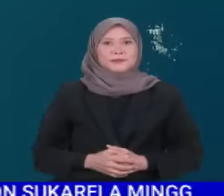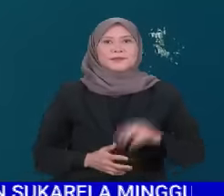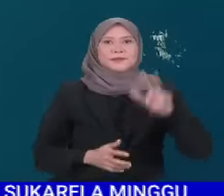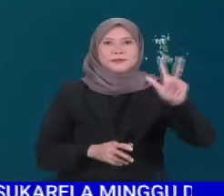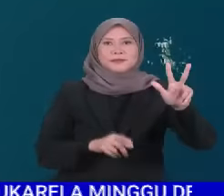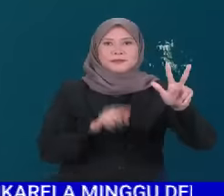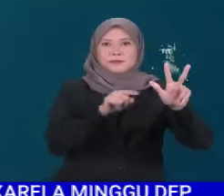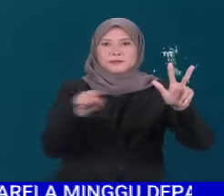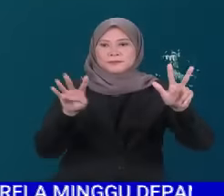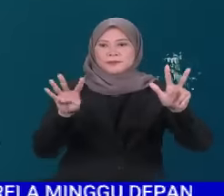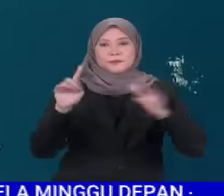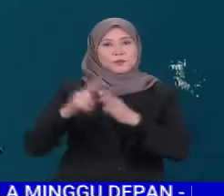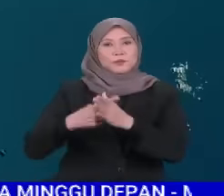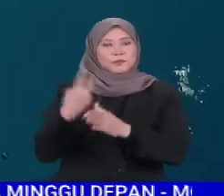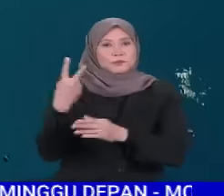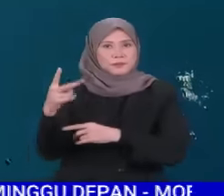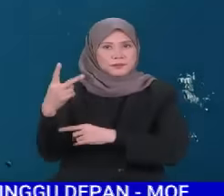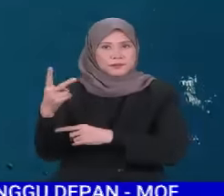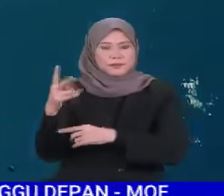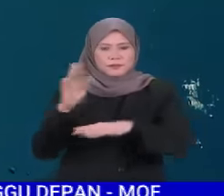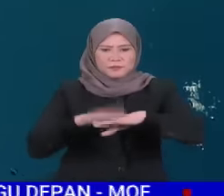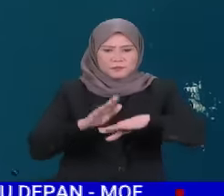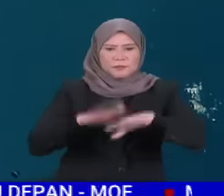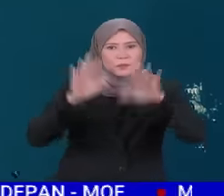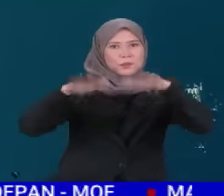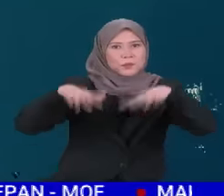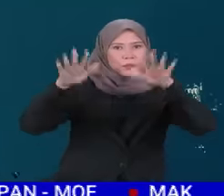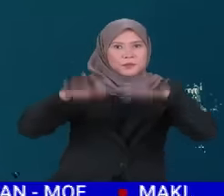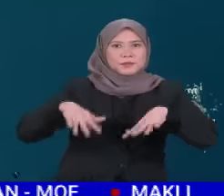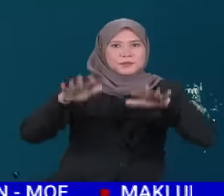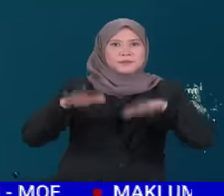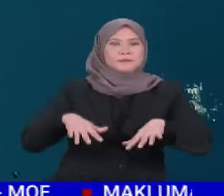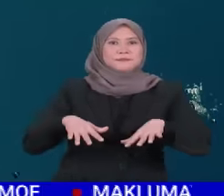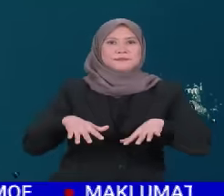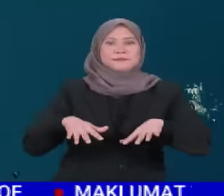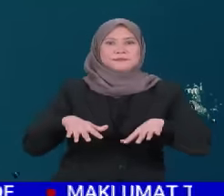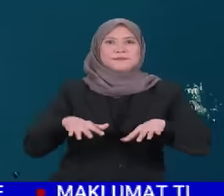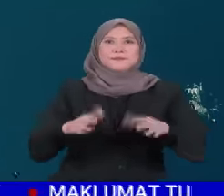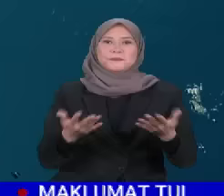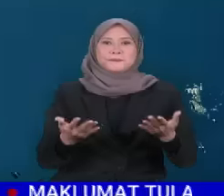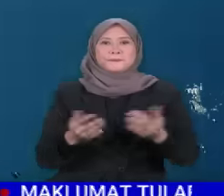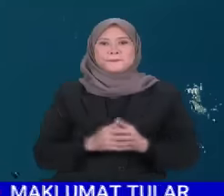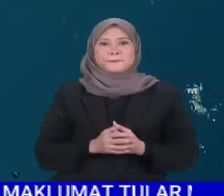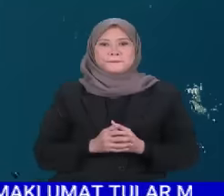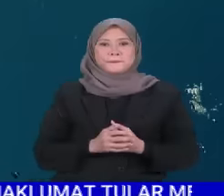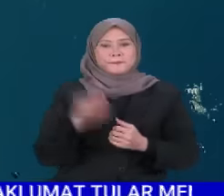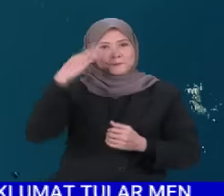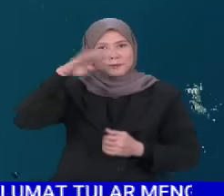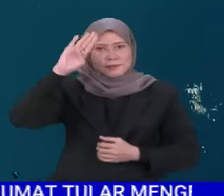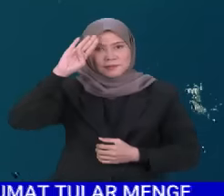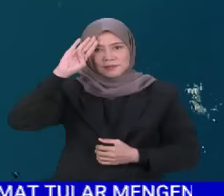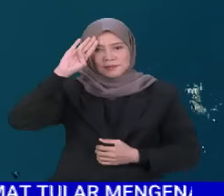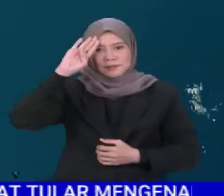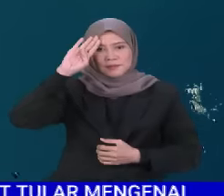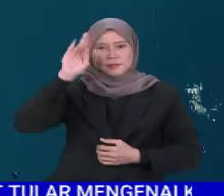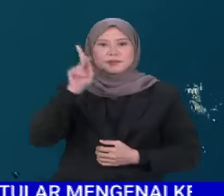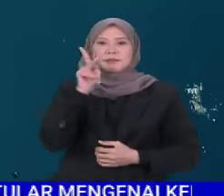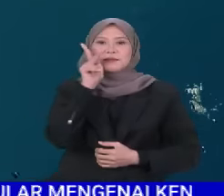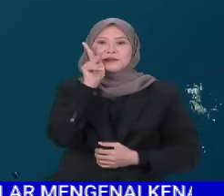tiga hingga empat Desember nanti amaran hujan berterusan ini dijangkaukan boleh berlaku di negeri Perlis